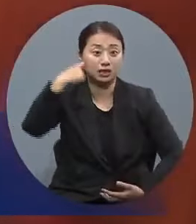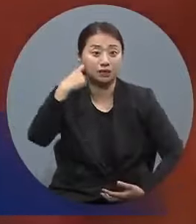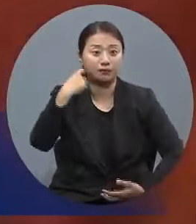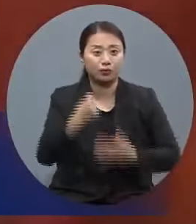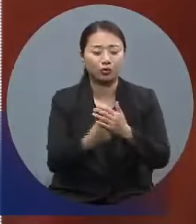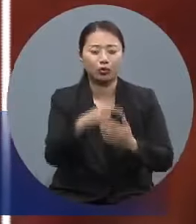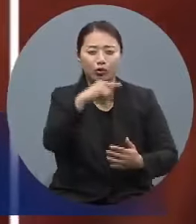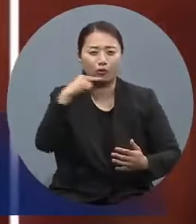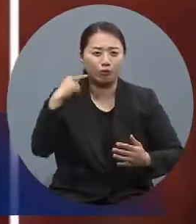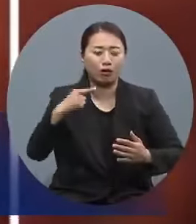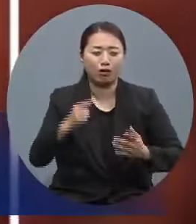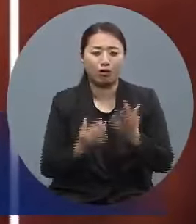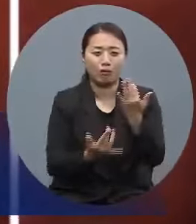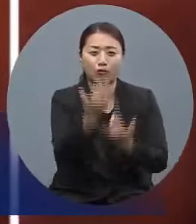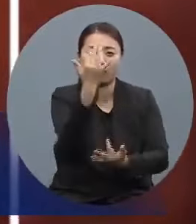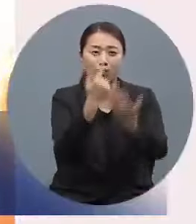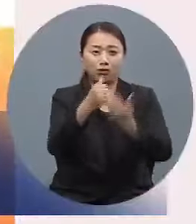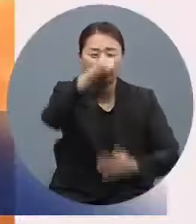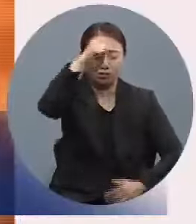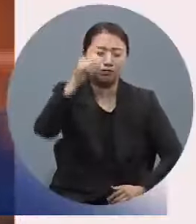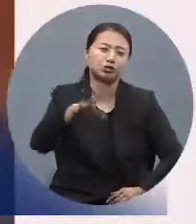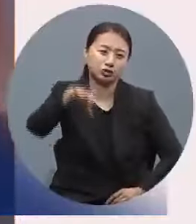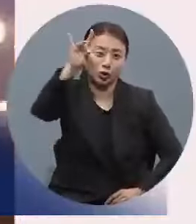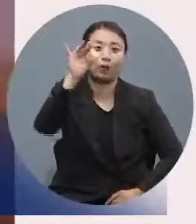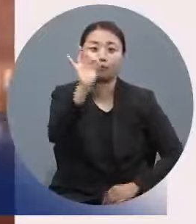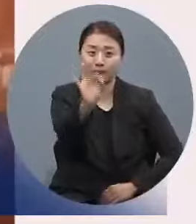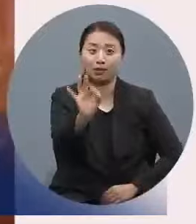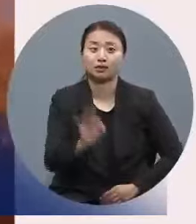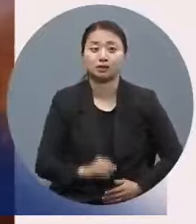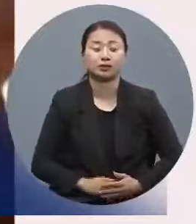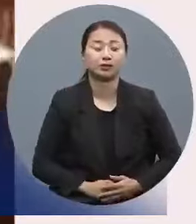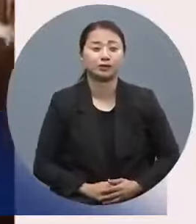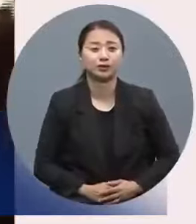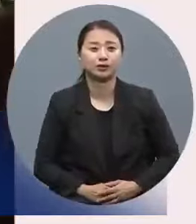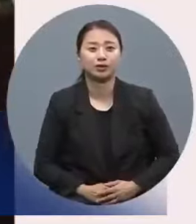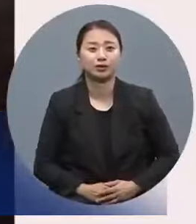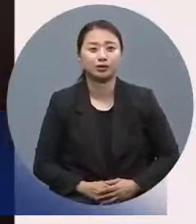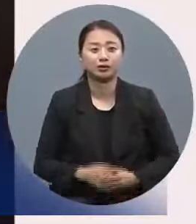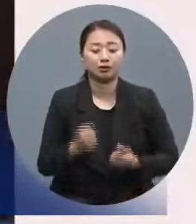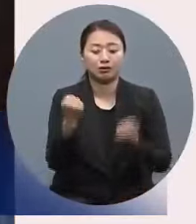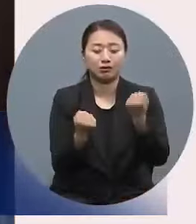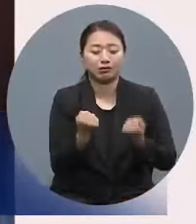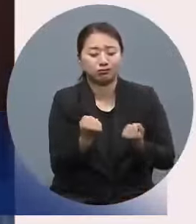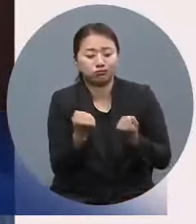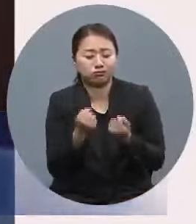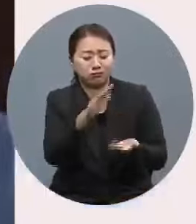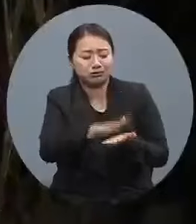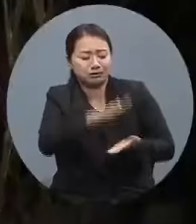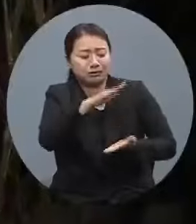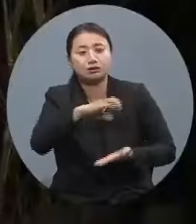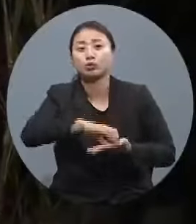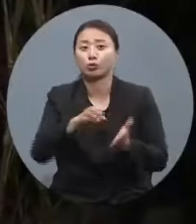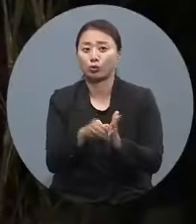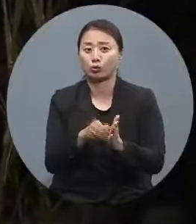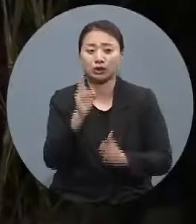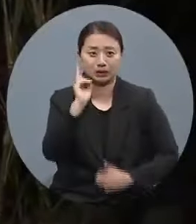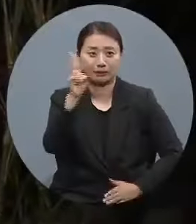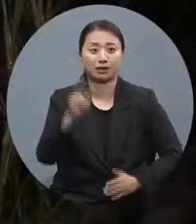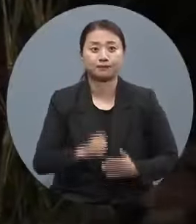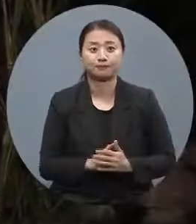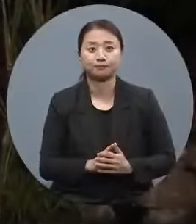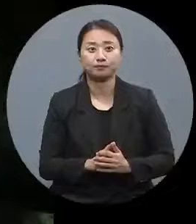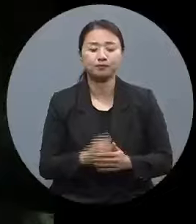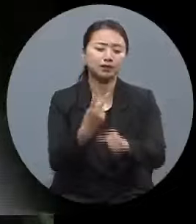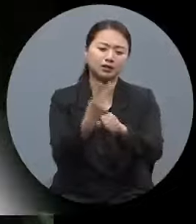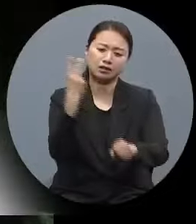뭐 불도 막 나는 그런 불 살짝 처음 봤습니다. 차로 지나가는데 뜨거울 정도로.